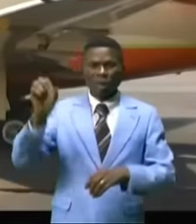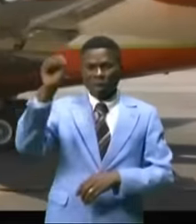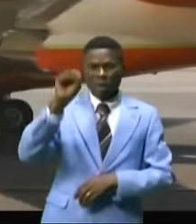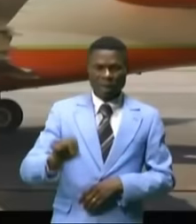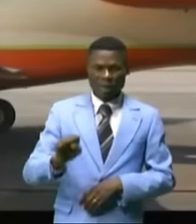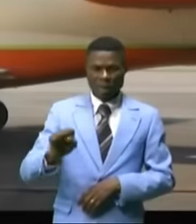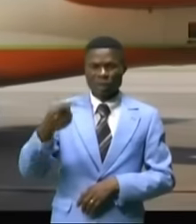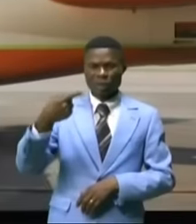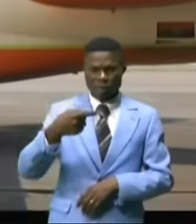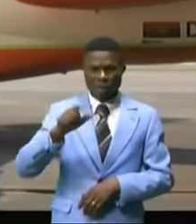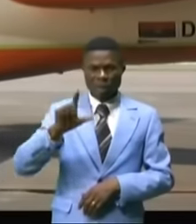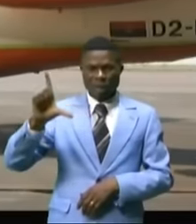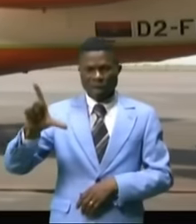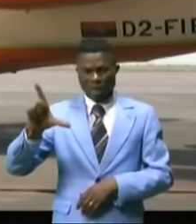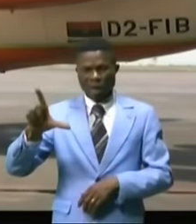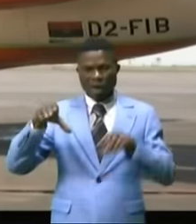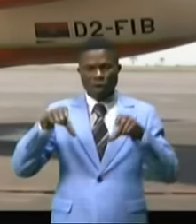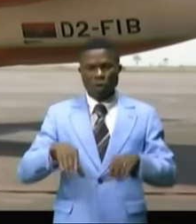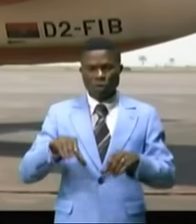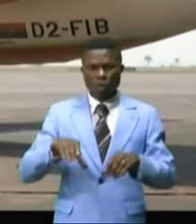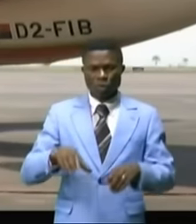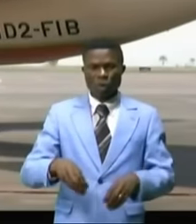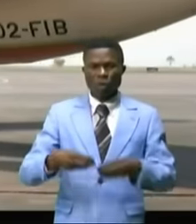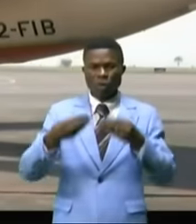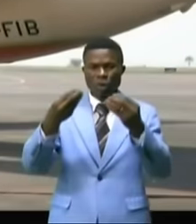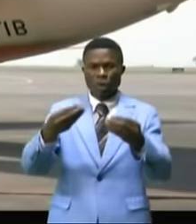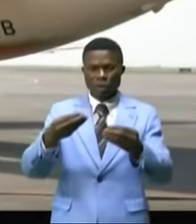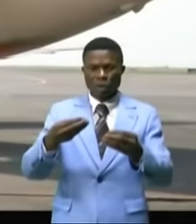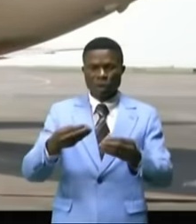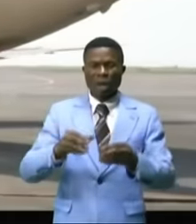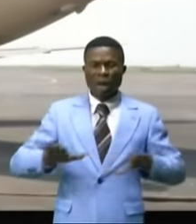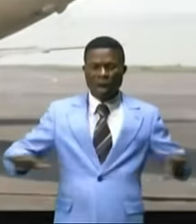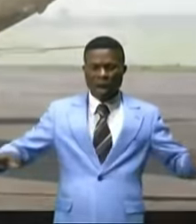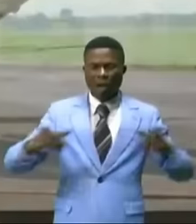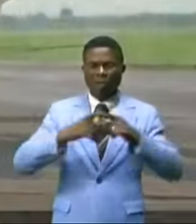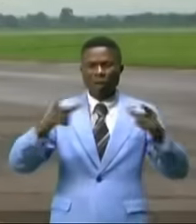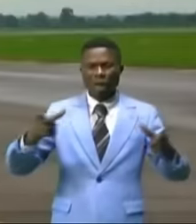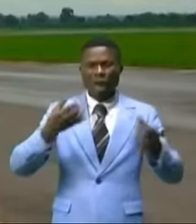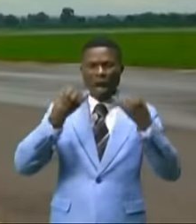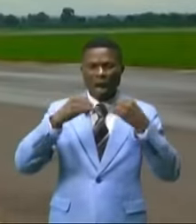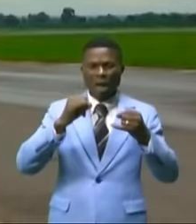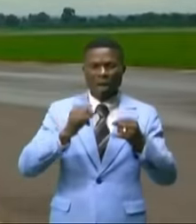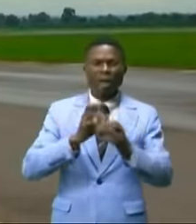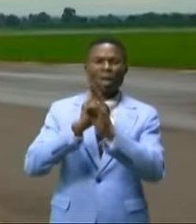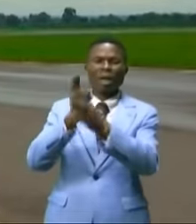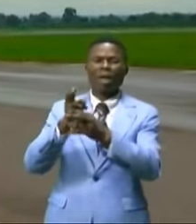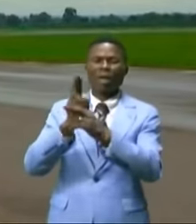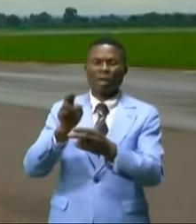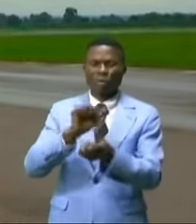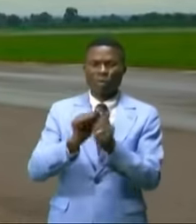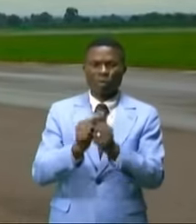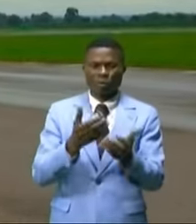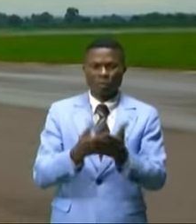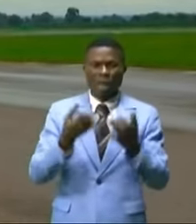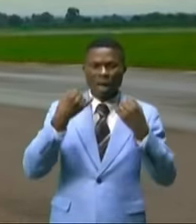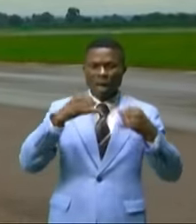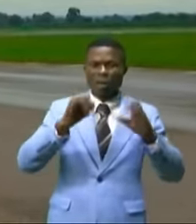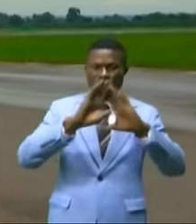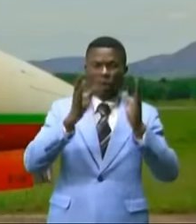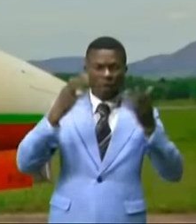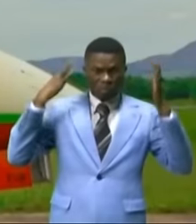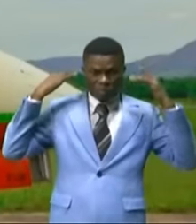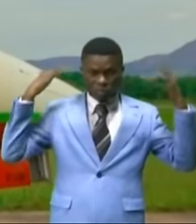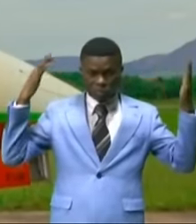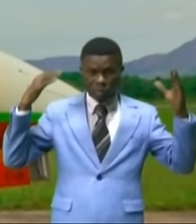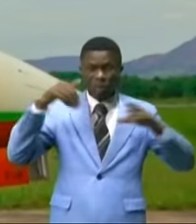SGL Aeronautica Congo, dont l'incident de l'aéronef est rappelé, a tenu à faire une mise au point. Elle informe que les rumeurs